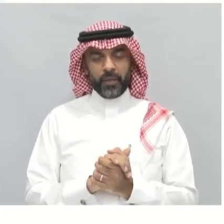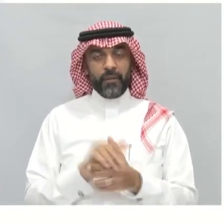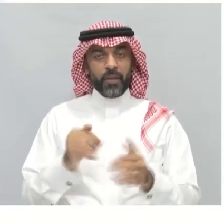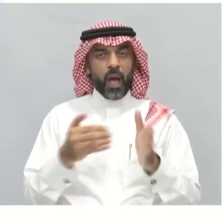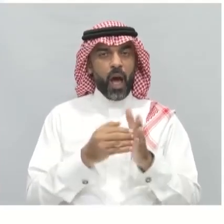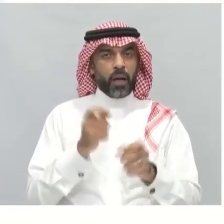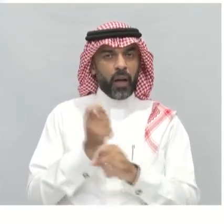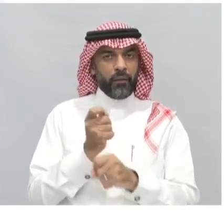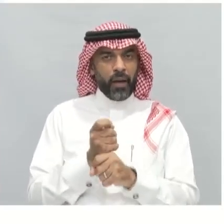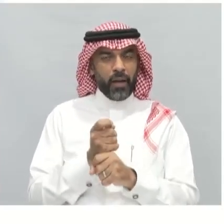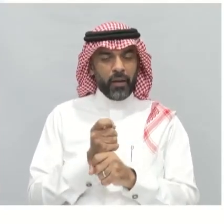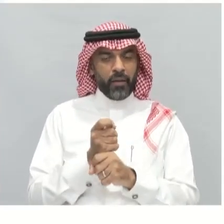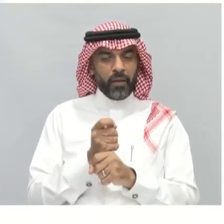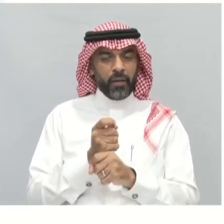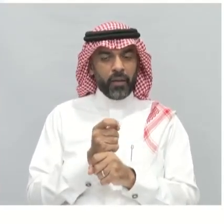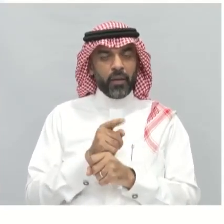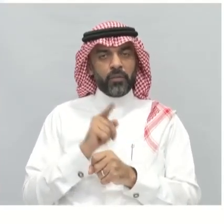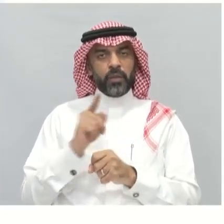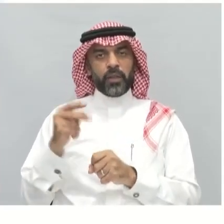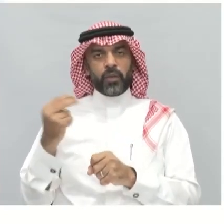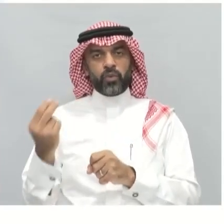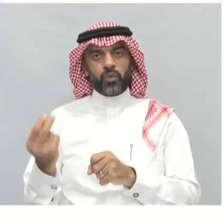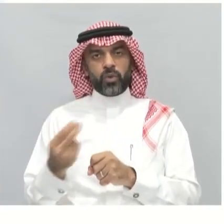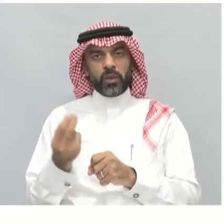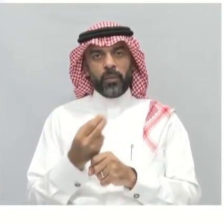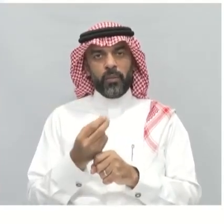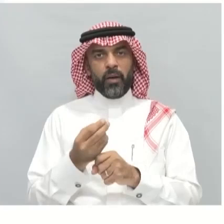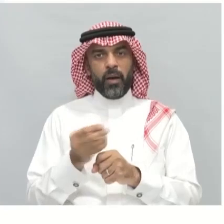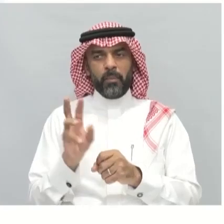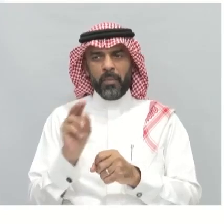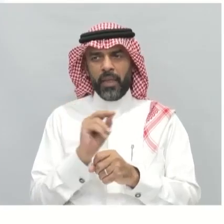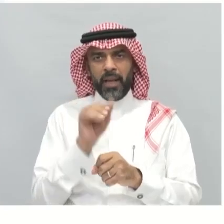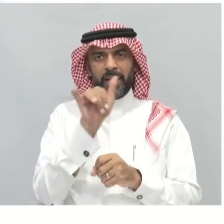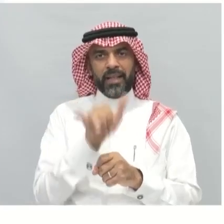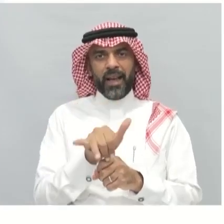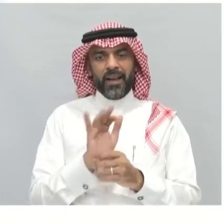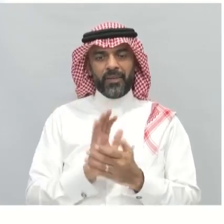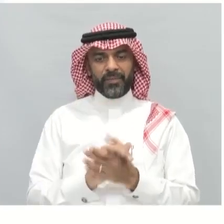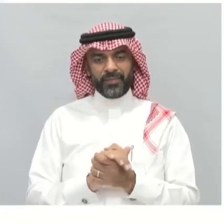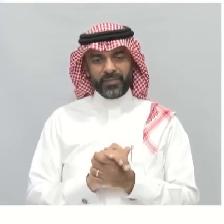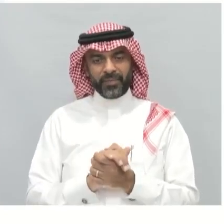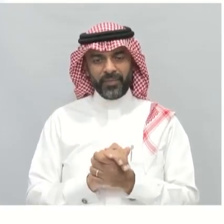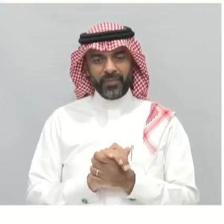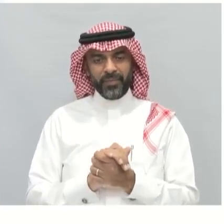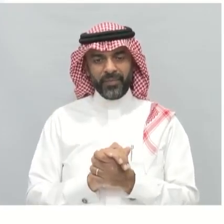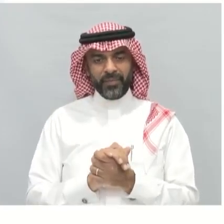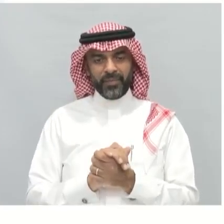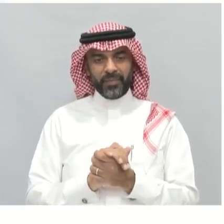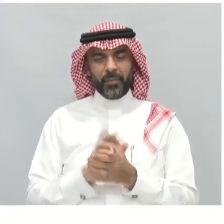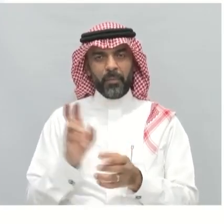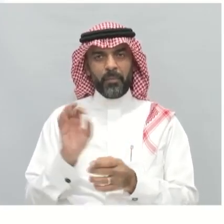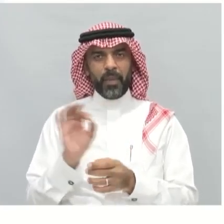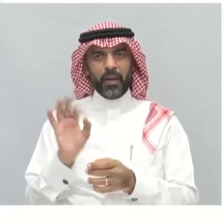في اخر الافعال فانها تكتب على صوره الياء فانها تكتب على صوره الياء